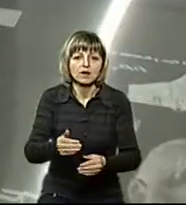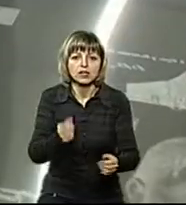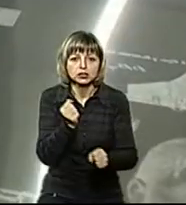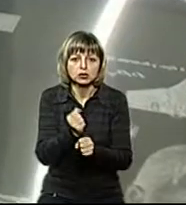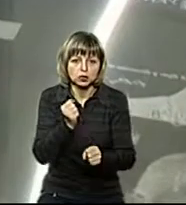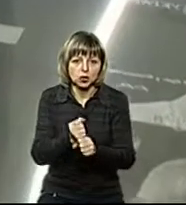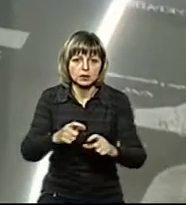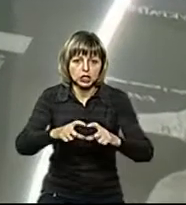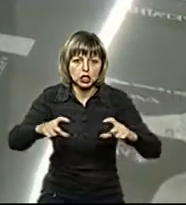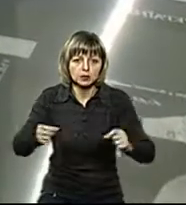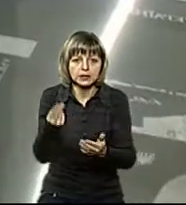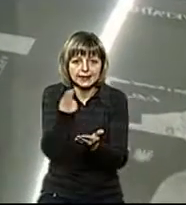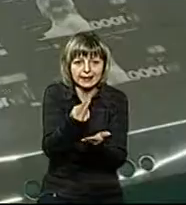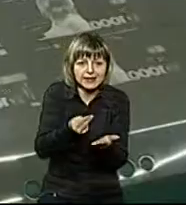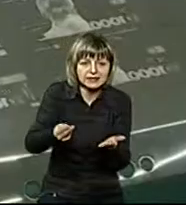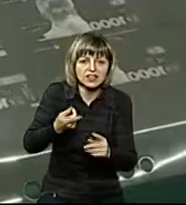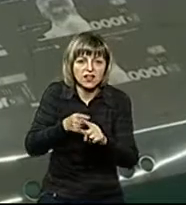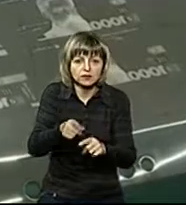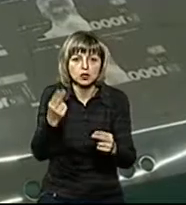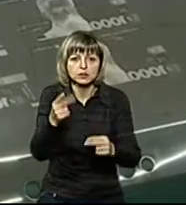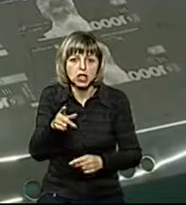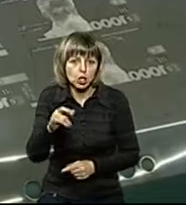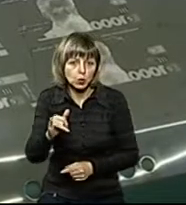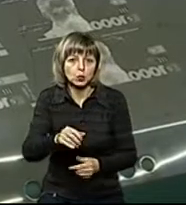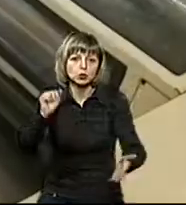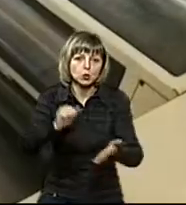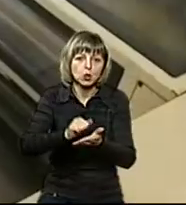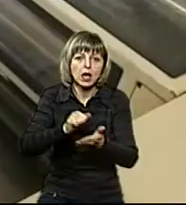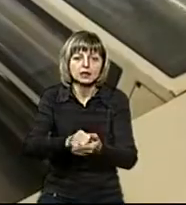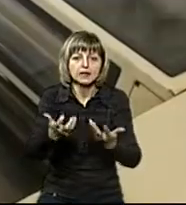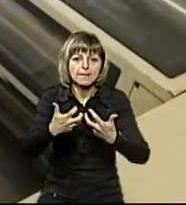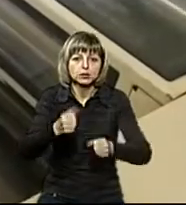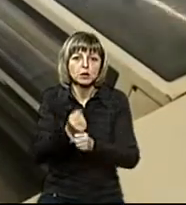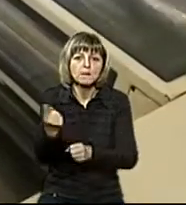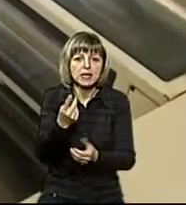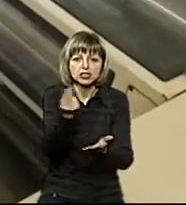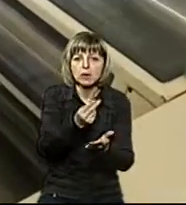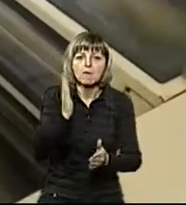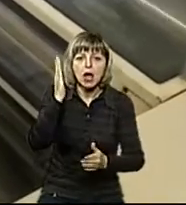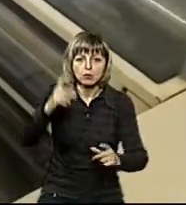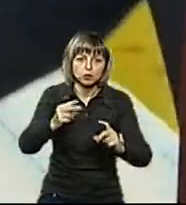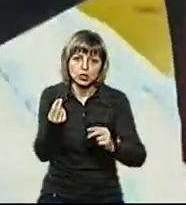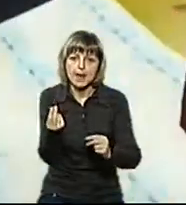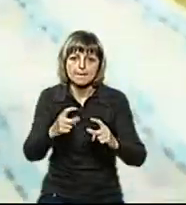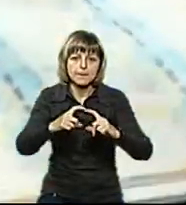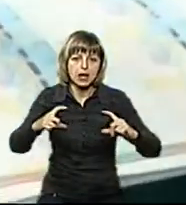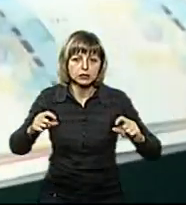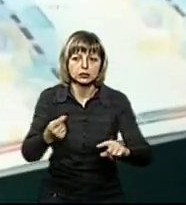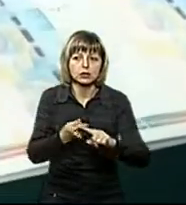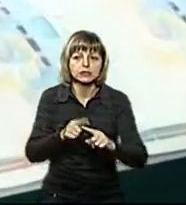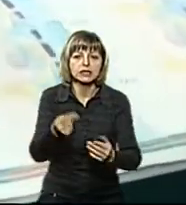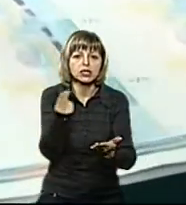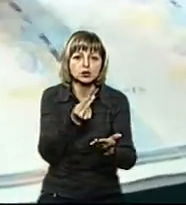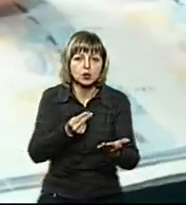– нанесення рельєфного зображення. Саме в цьому цеху друкарські машини роблять перші малюнки майбутньої банкноти. Ось ці зображення,